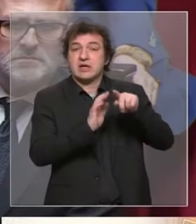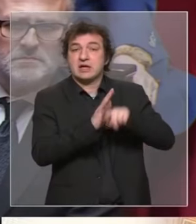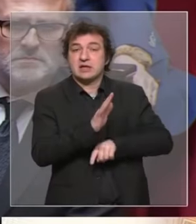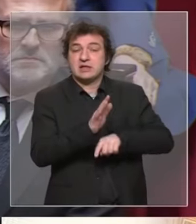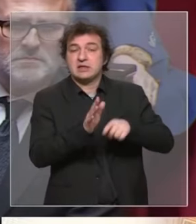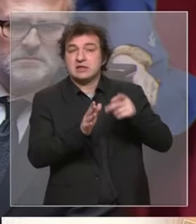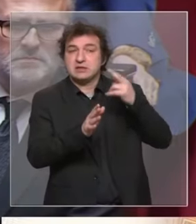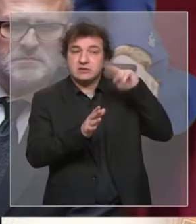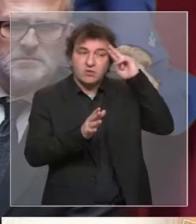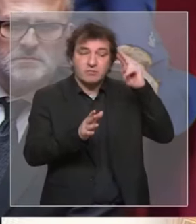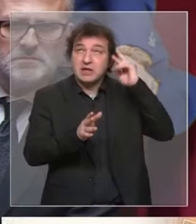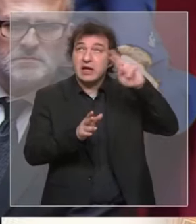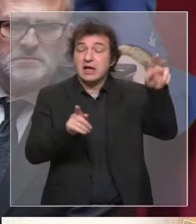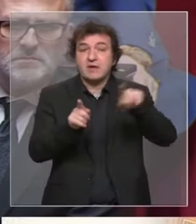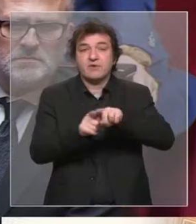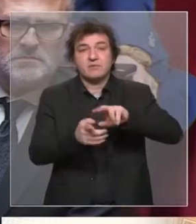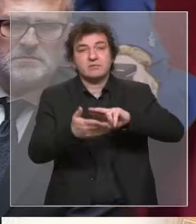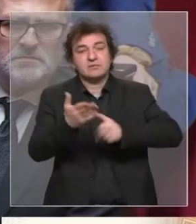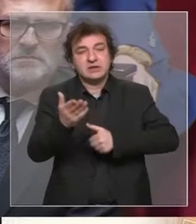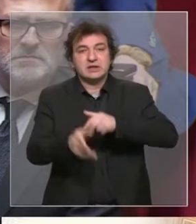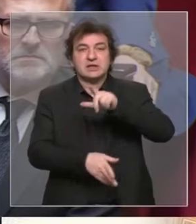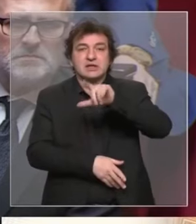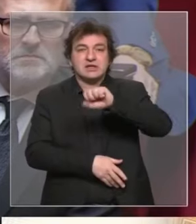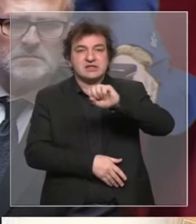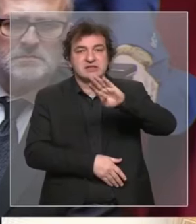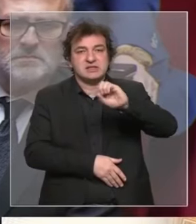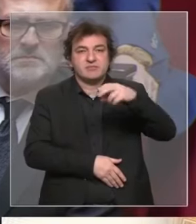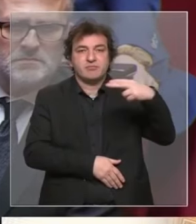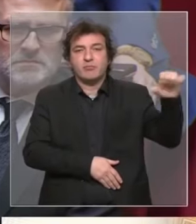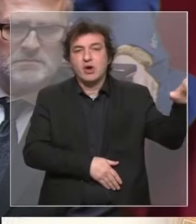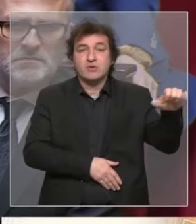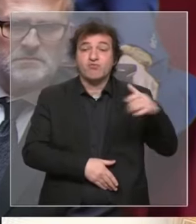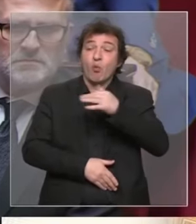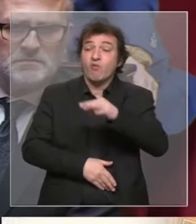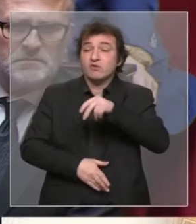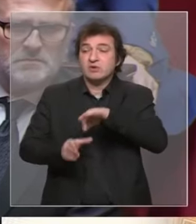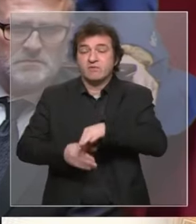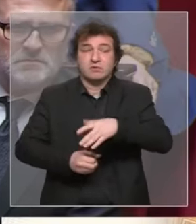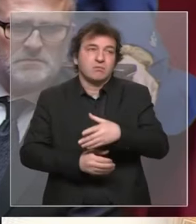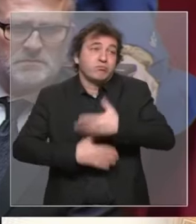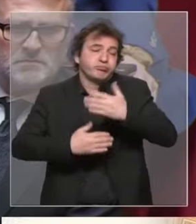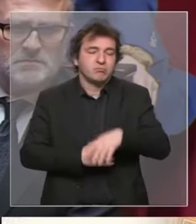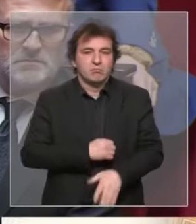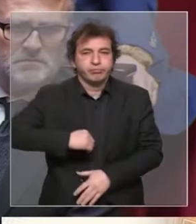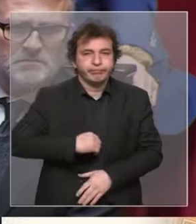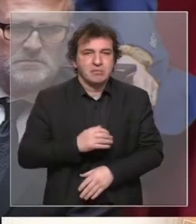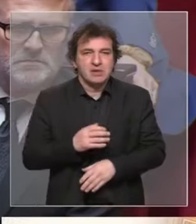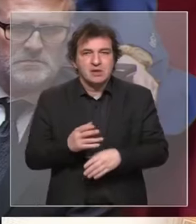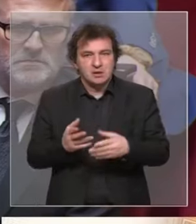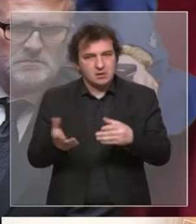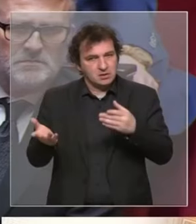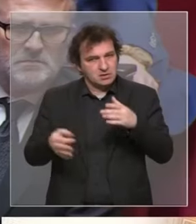comme pour le traité de Lisbonne, s'asseoir sur le vote des Français. Monsieur le ministre, nous découvrons que le gouvernement n'a toujours